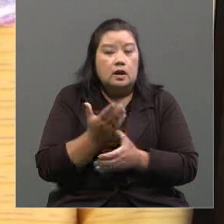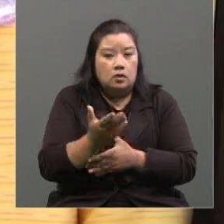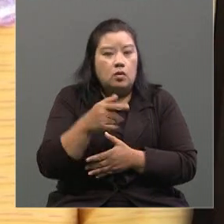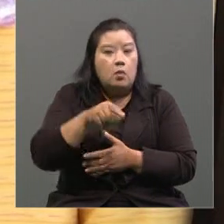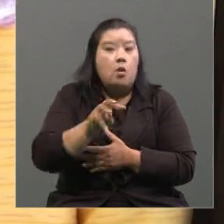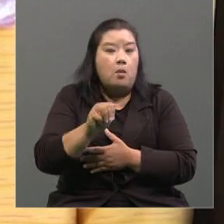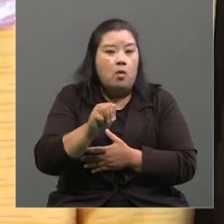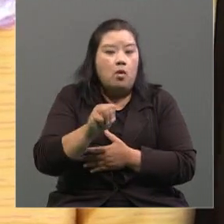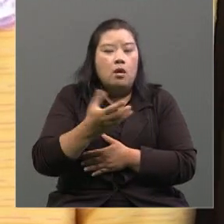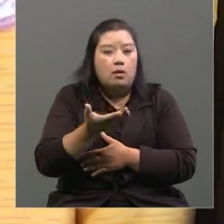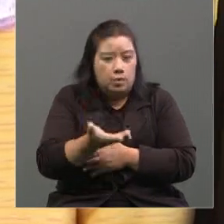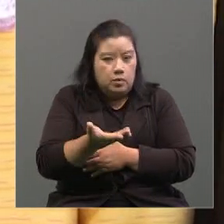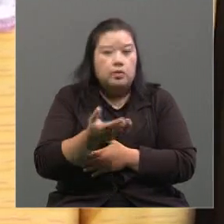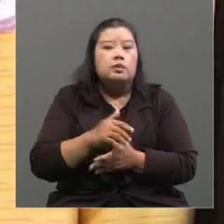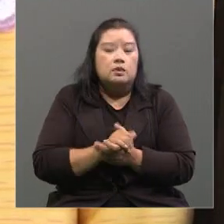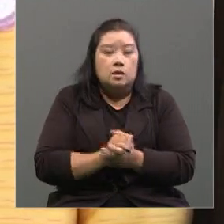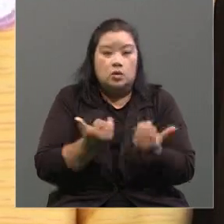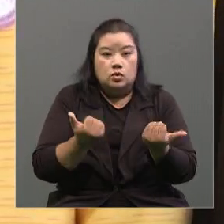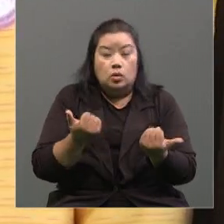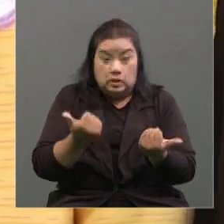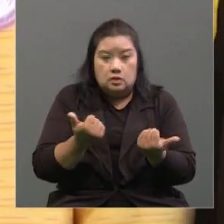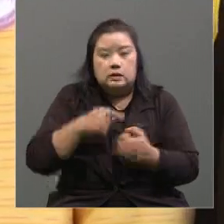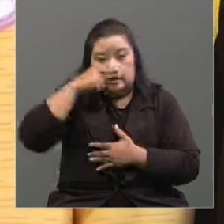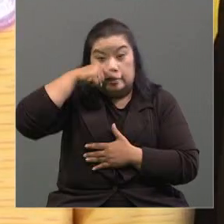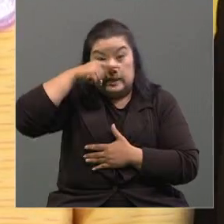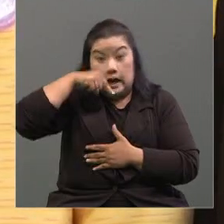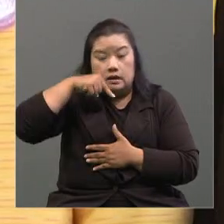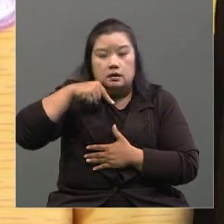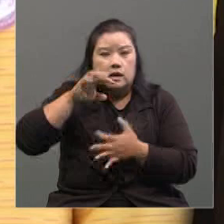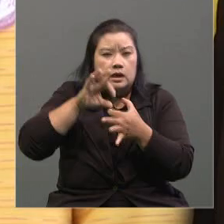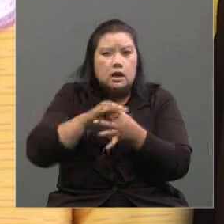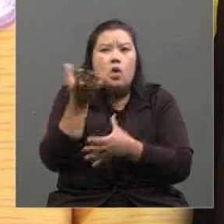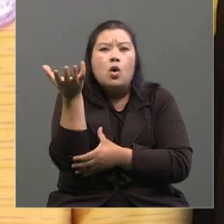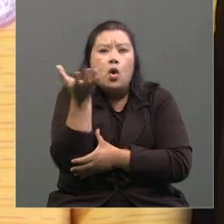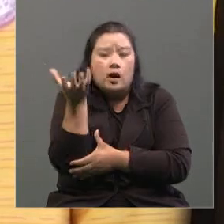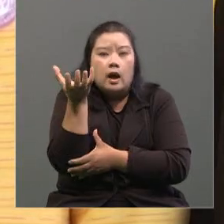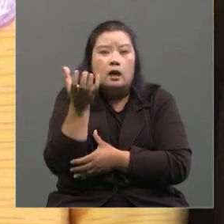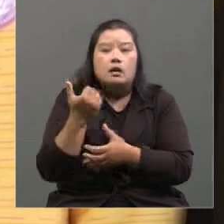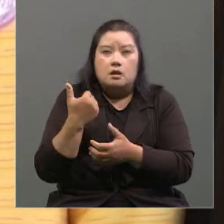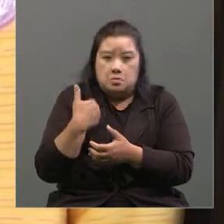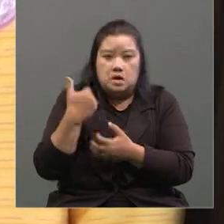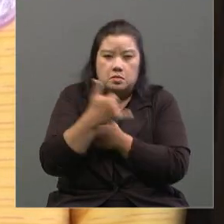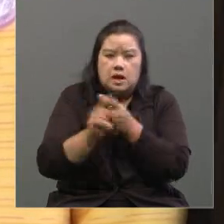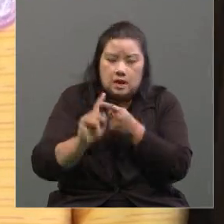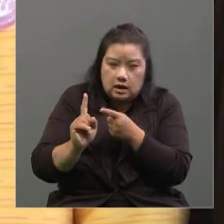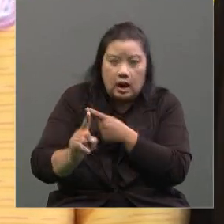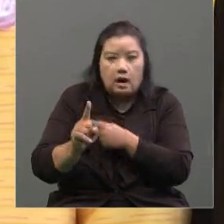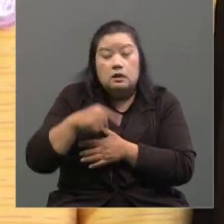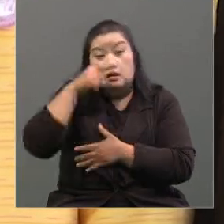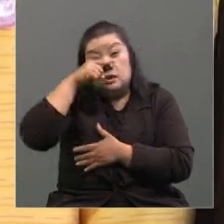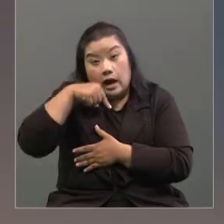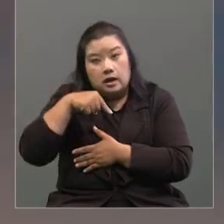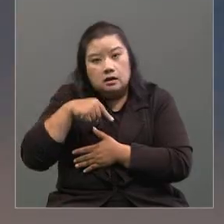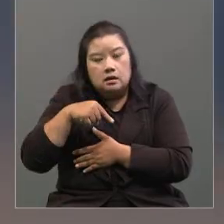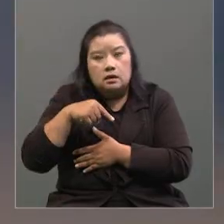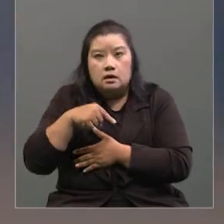ราวุฒิศิลปะอาชาก็บอกว่าในประเทศไทยเนี่ยจริงๆแล้วเนี่ยสำหรับขอทานเนี่ยไม่ว่าจะเป็นขอทานต่างชาติหรือขอทานคนไทยเนี่ยไม่สามารถ